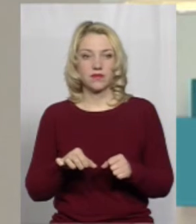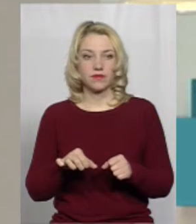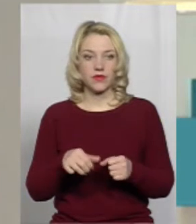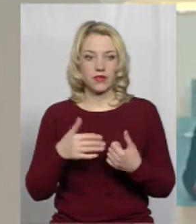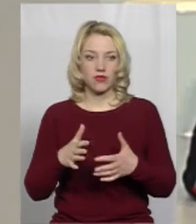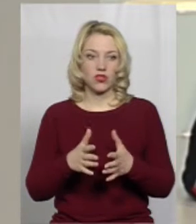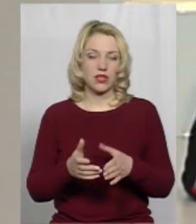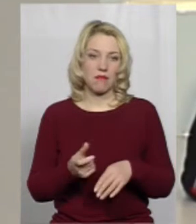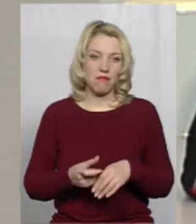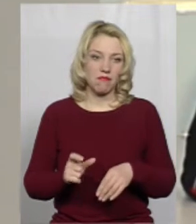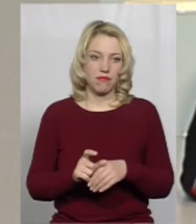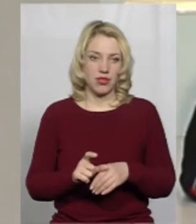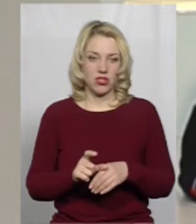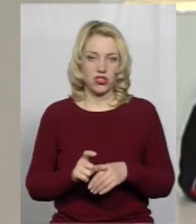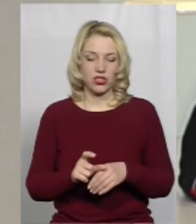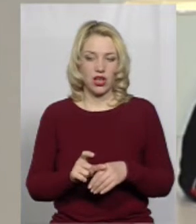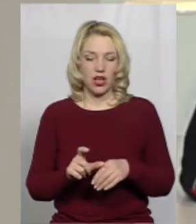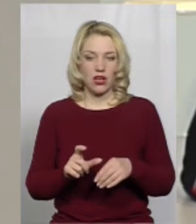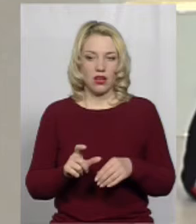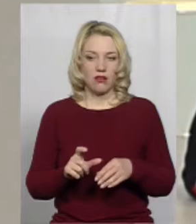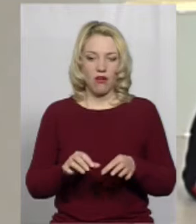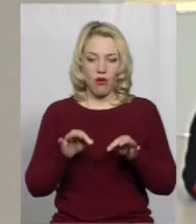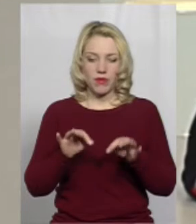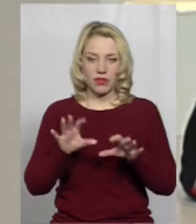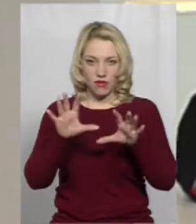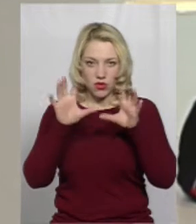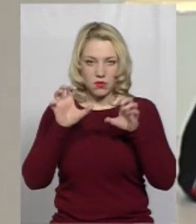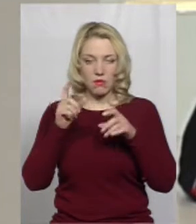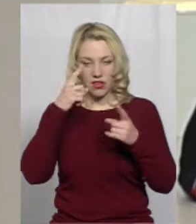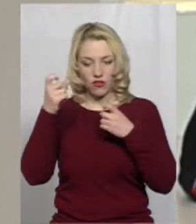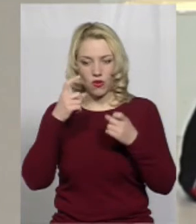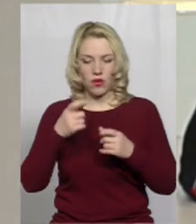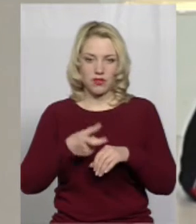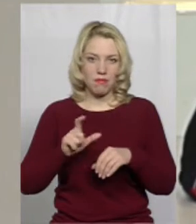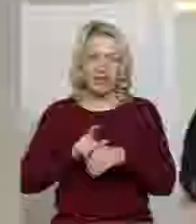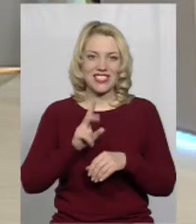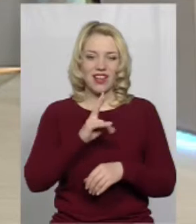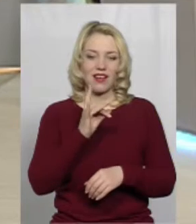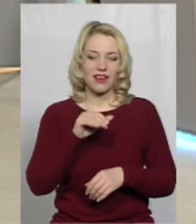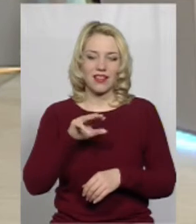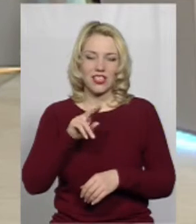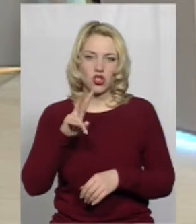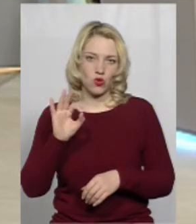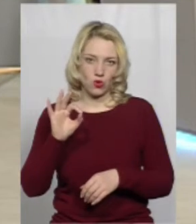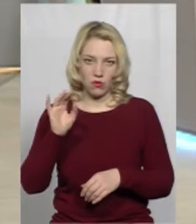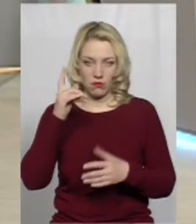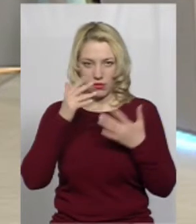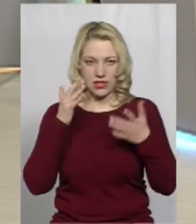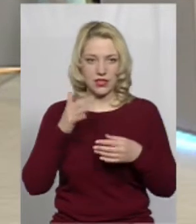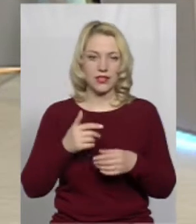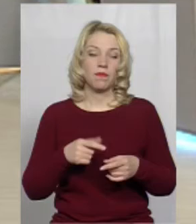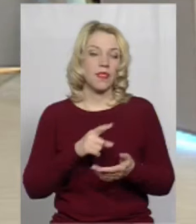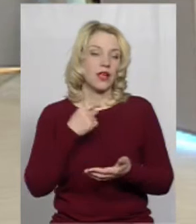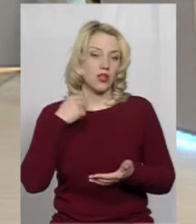вже більш об'єктивно сприймати інформацію і більш критично мислити? Я думаю, що обов'язково буде.